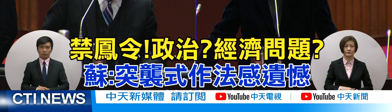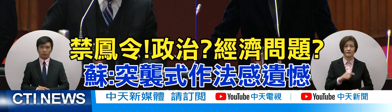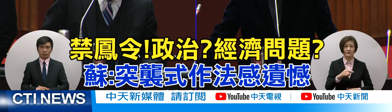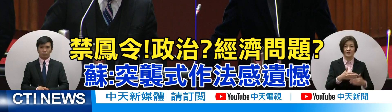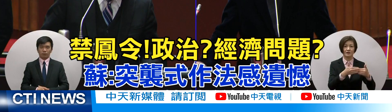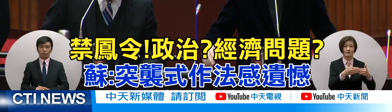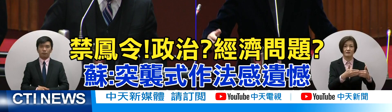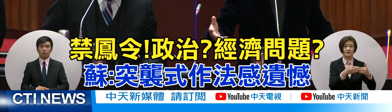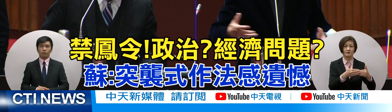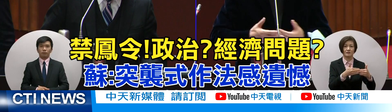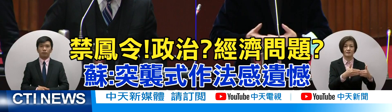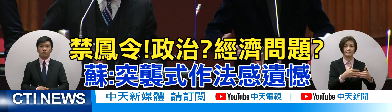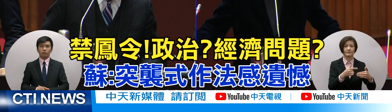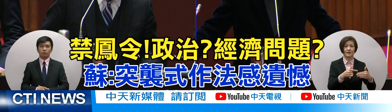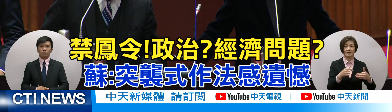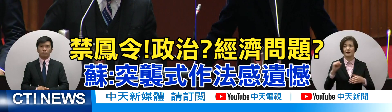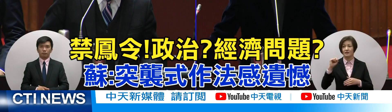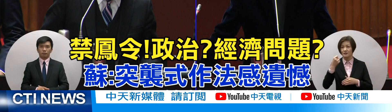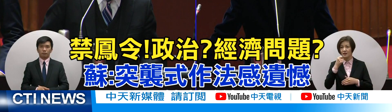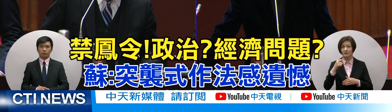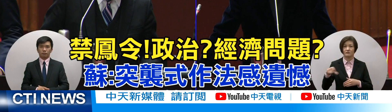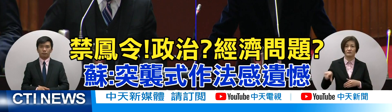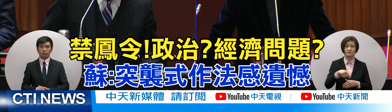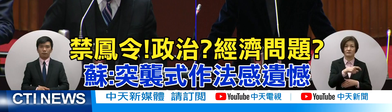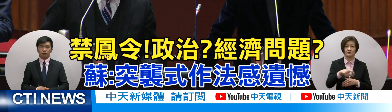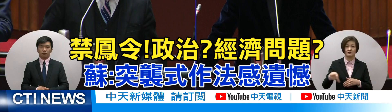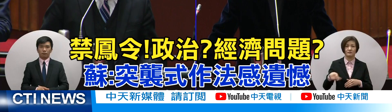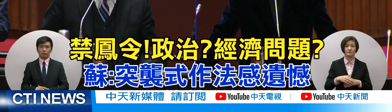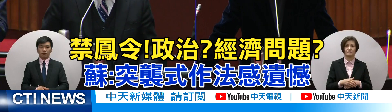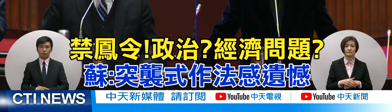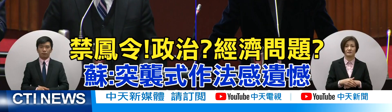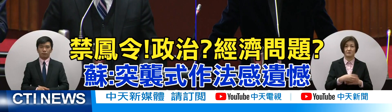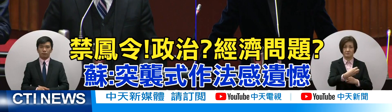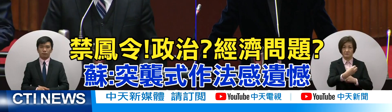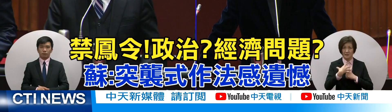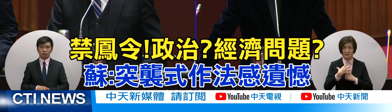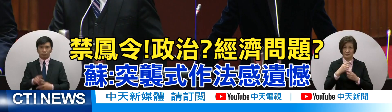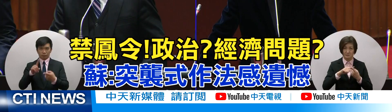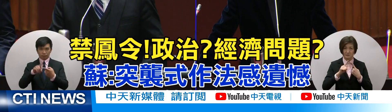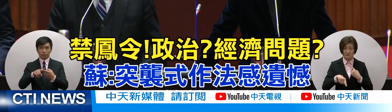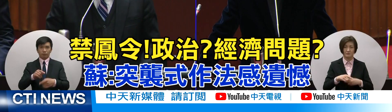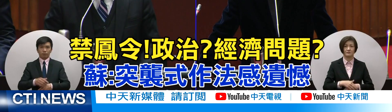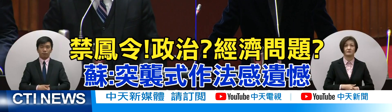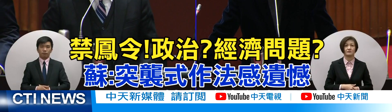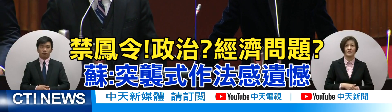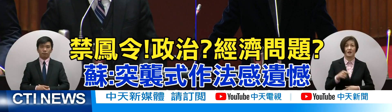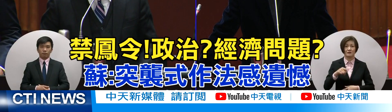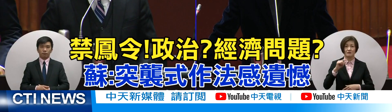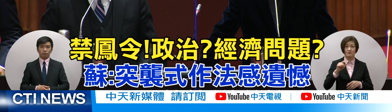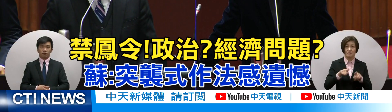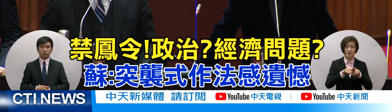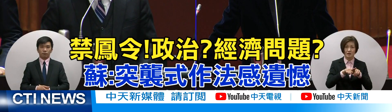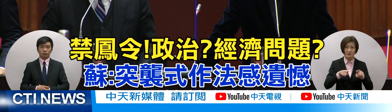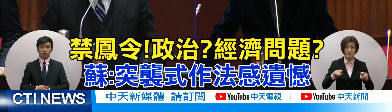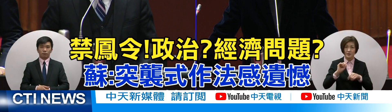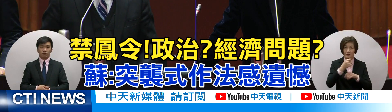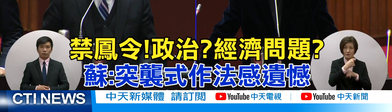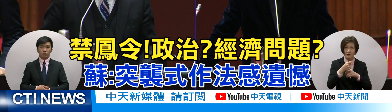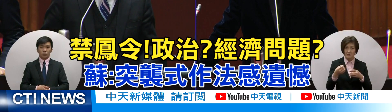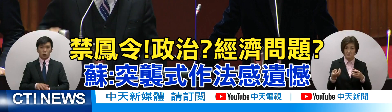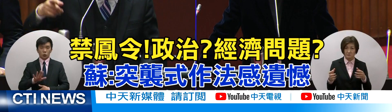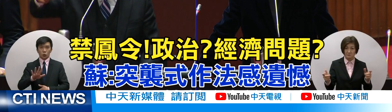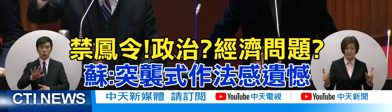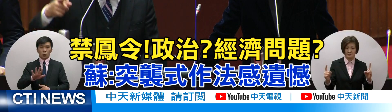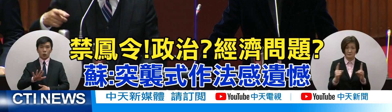这个跟我们的一个平台，就检疫的那个平台通知我们的哈。 对。 那我们这个平台有没有去跟他们去谈呢？ 哦，有